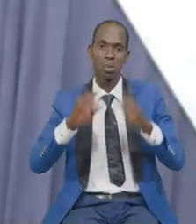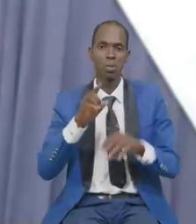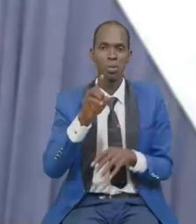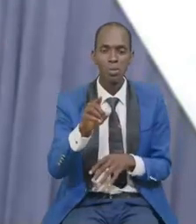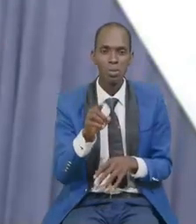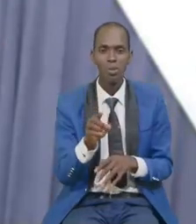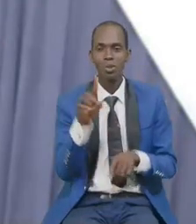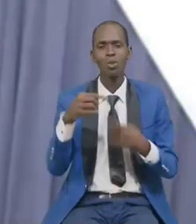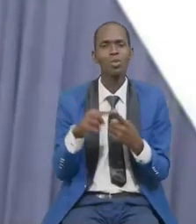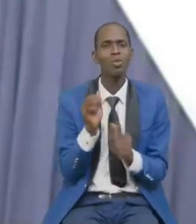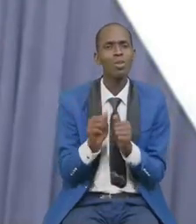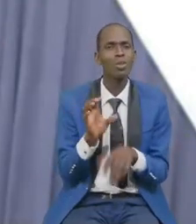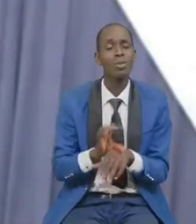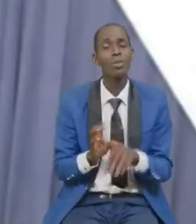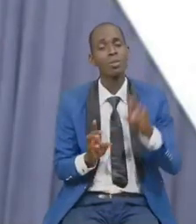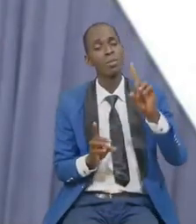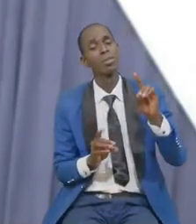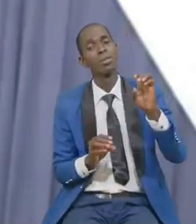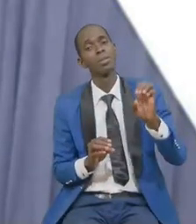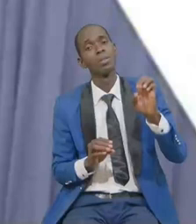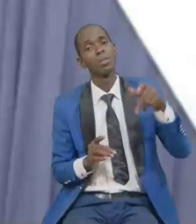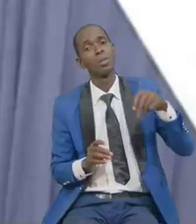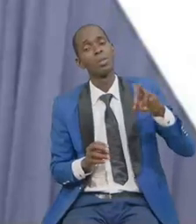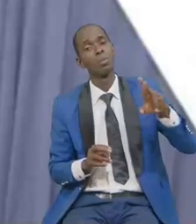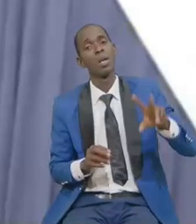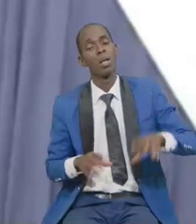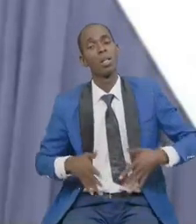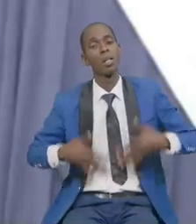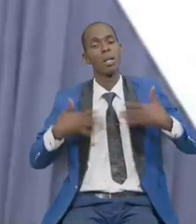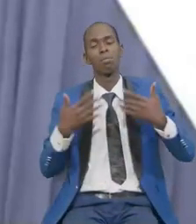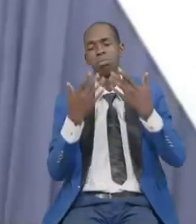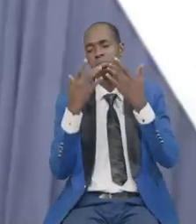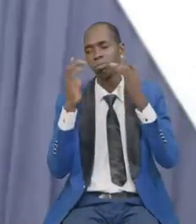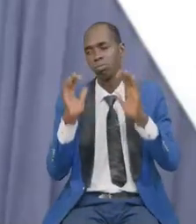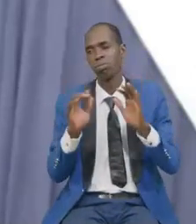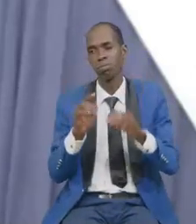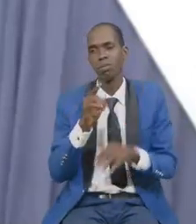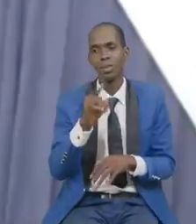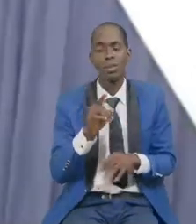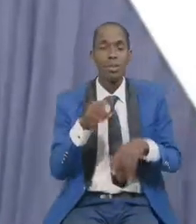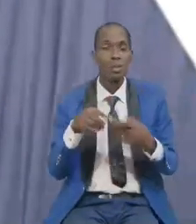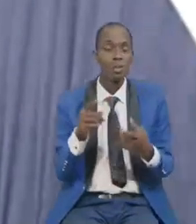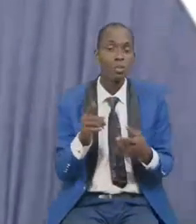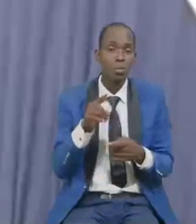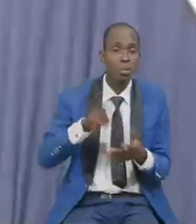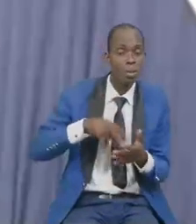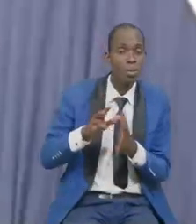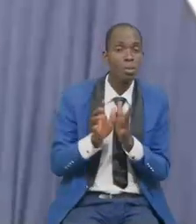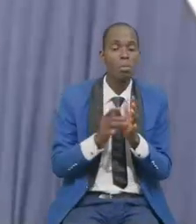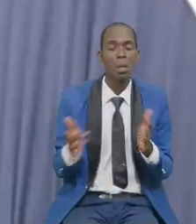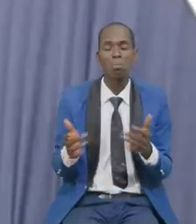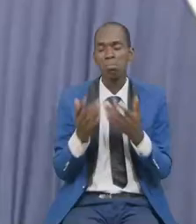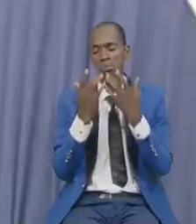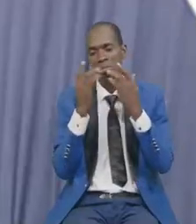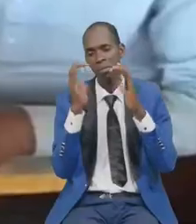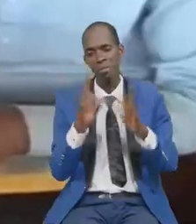toi. Tu lis la Bible, on se moque de toi. Tu mets un foulard, on se moque de